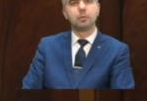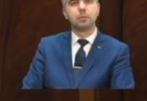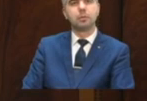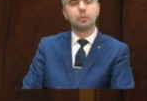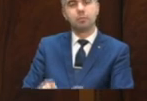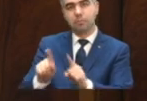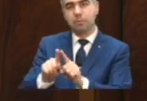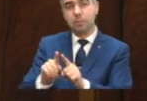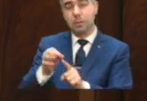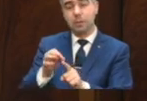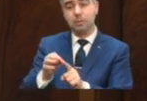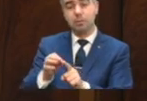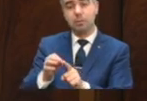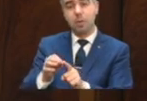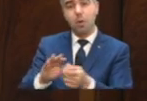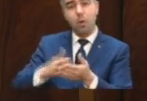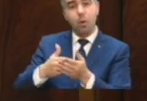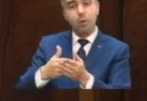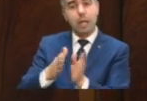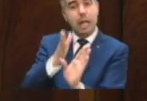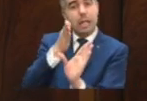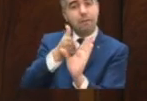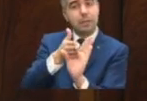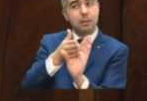يعني تكون واحد ثقه النفس، ماشي باش نكونوا